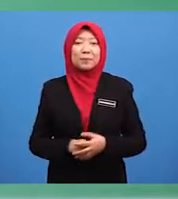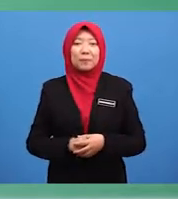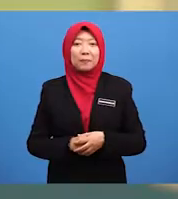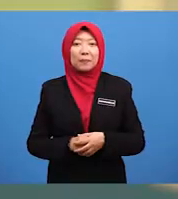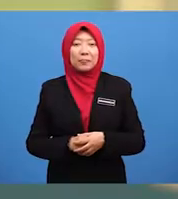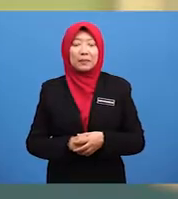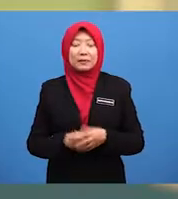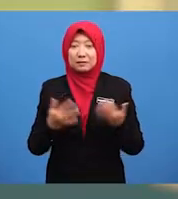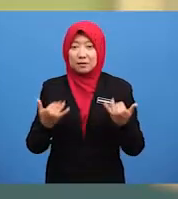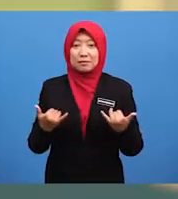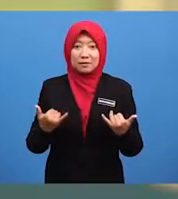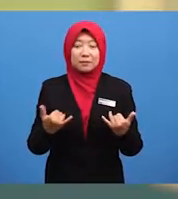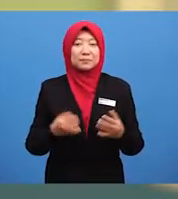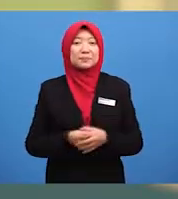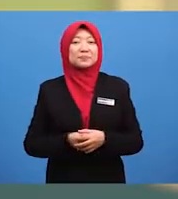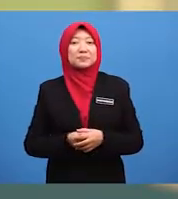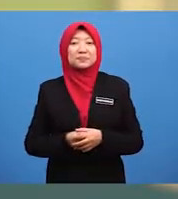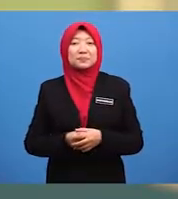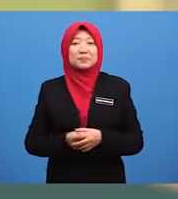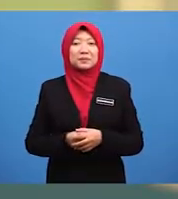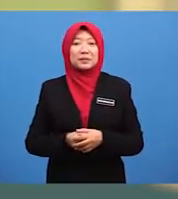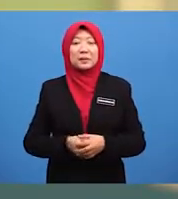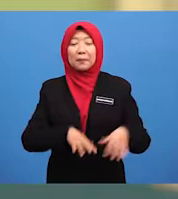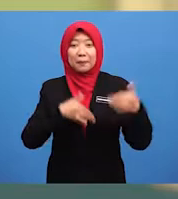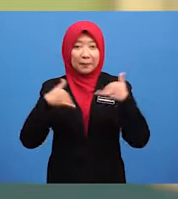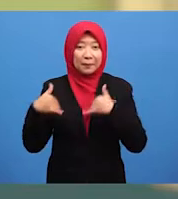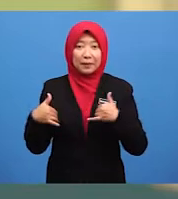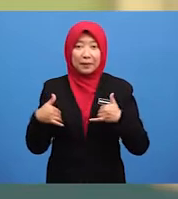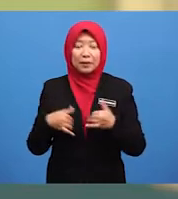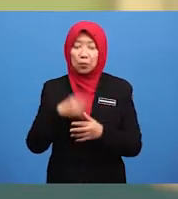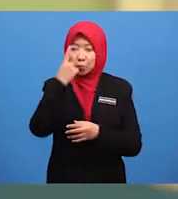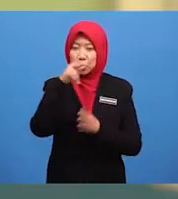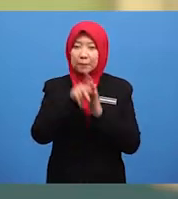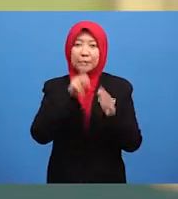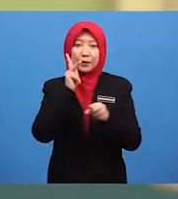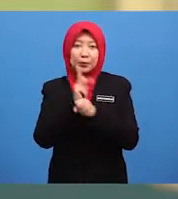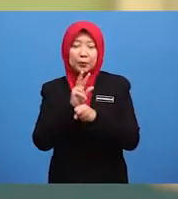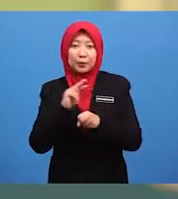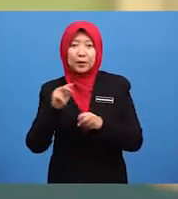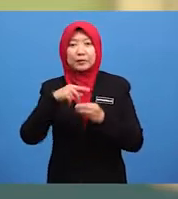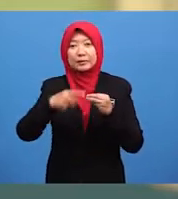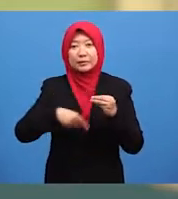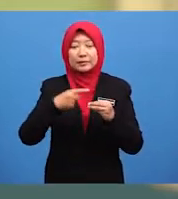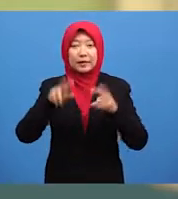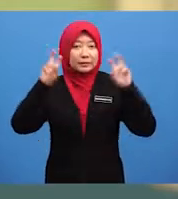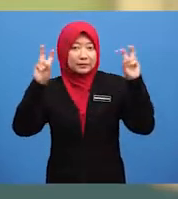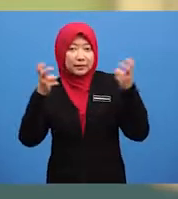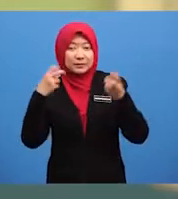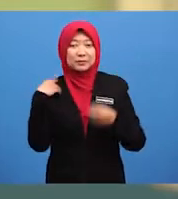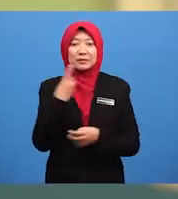murid-murid. Aktiviti seterusnya ialah permainan pengukuhan tentang tajuk